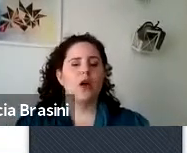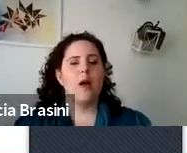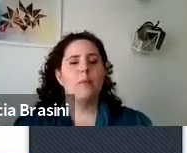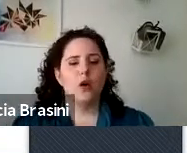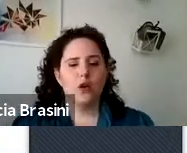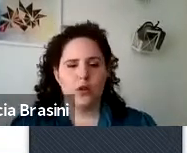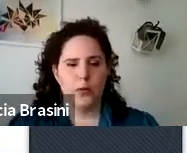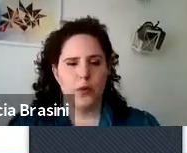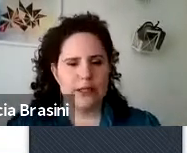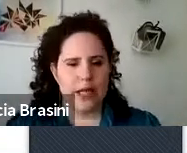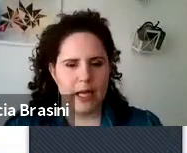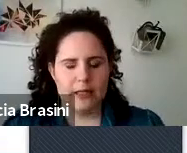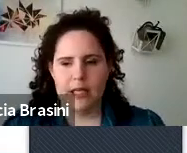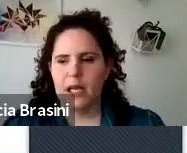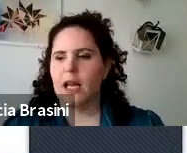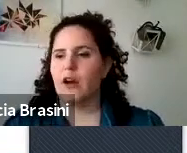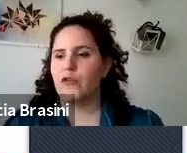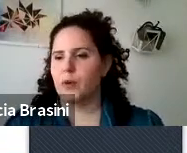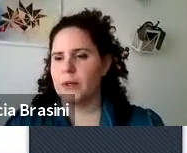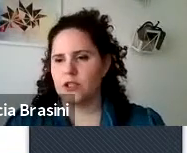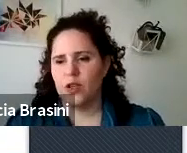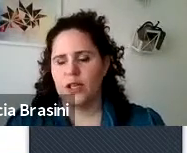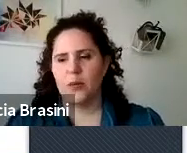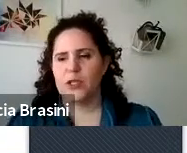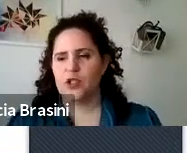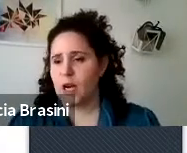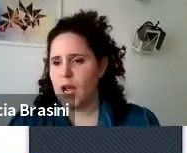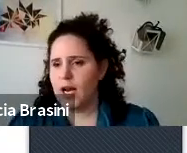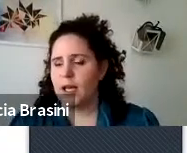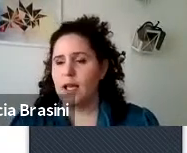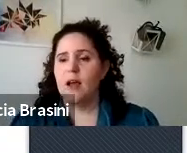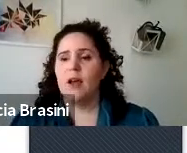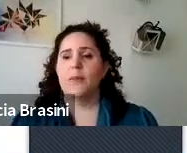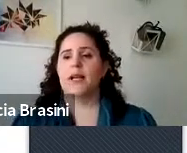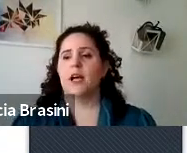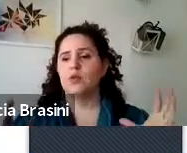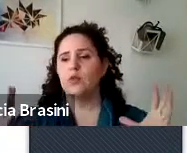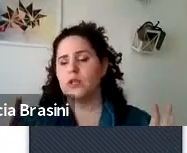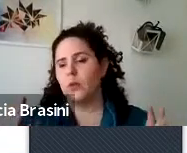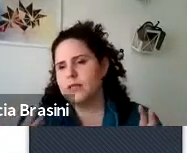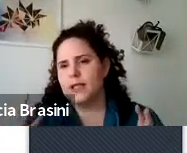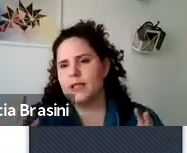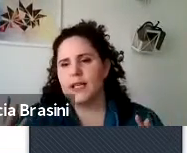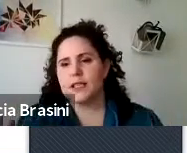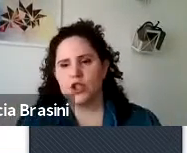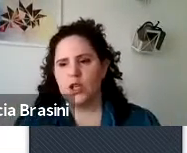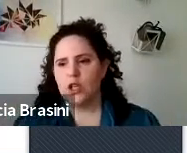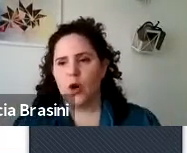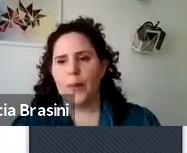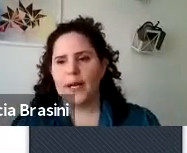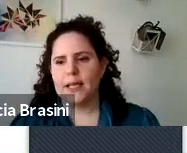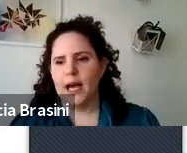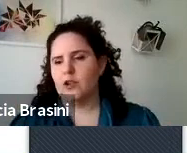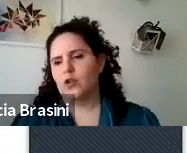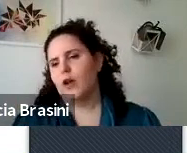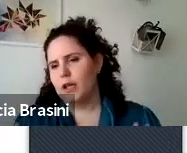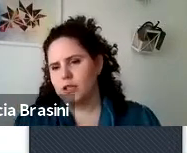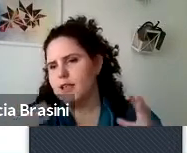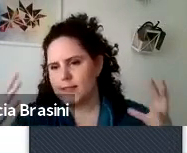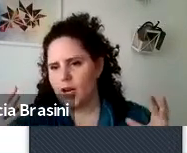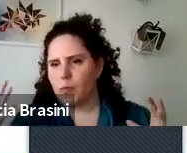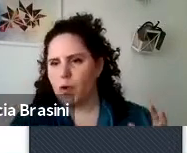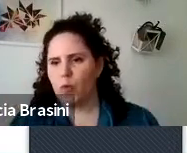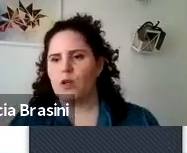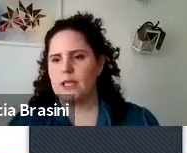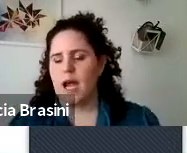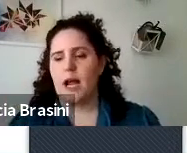Per questo è molto importante la formazione del personale, perché tutte queste indicazioni che ho appena dato, e